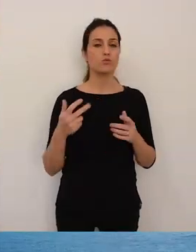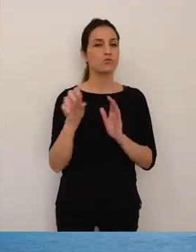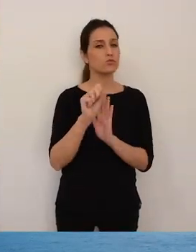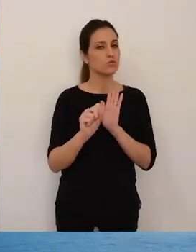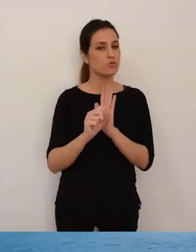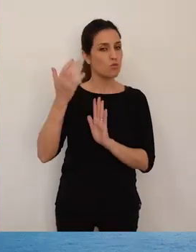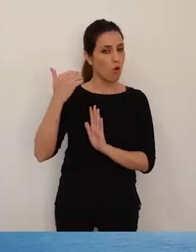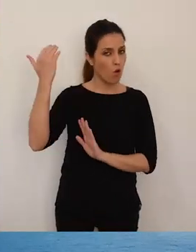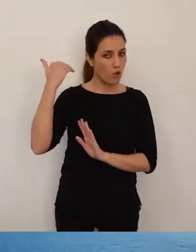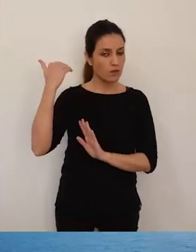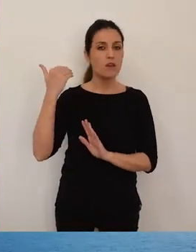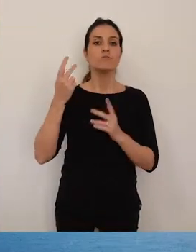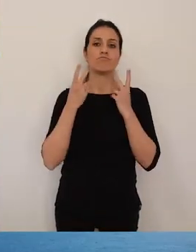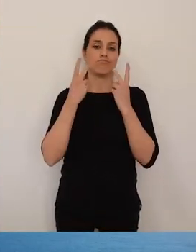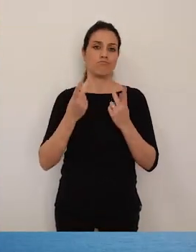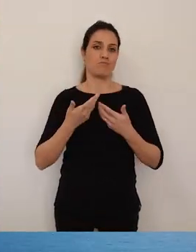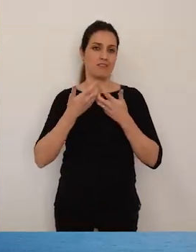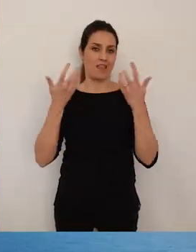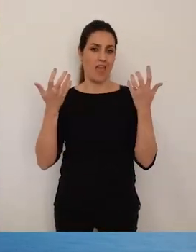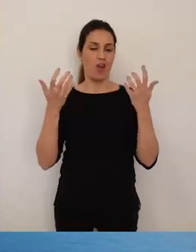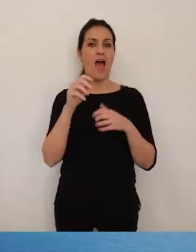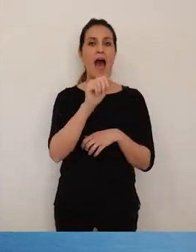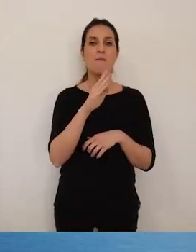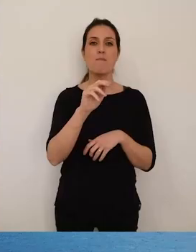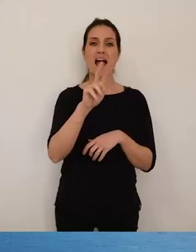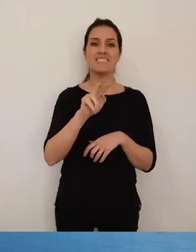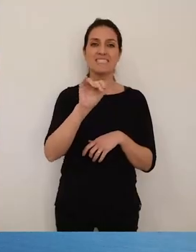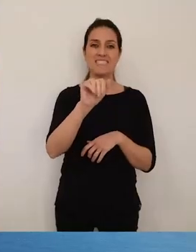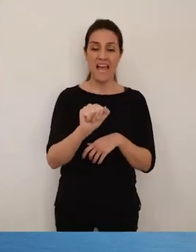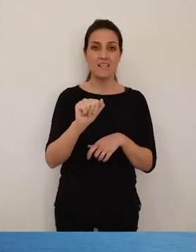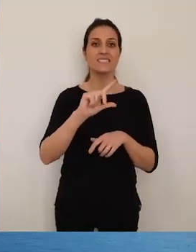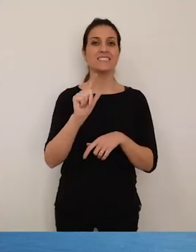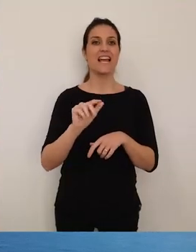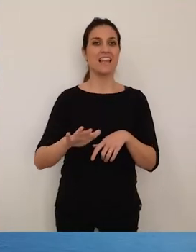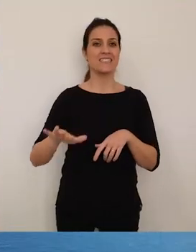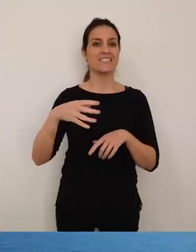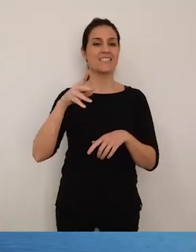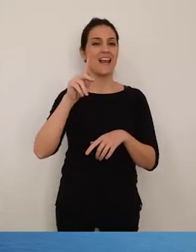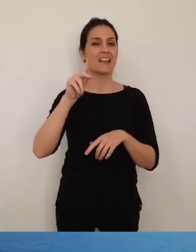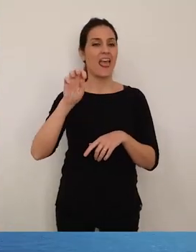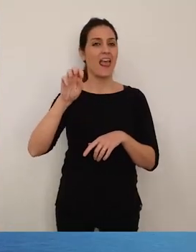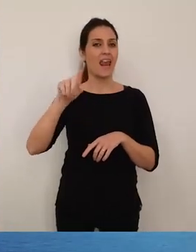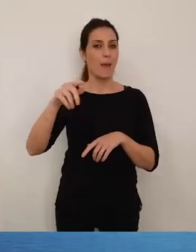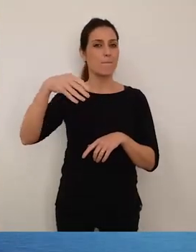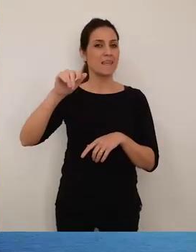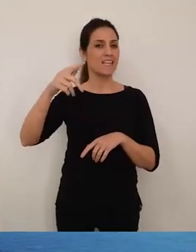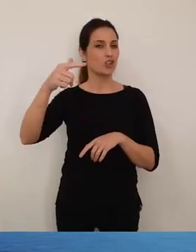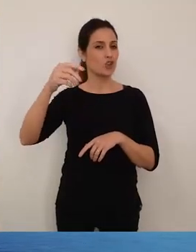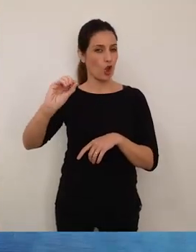Levante, come testimonia l'abbazia bizantina del Mito, che ancora oggi svetta con la sua torre nelle campagne